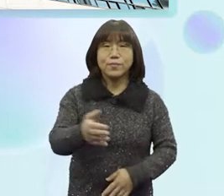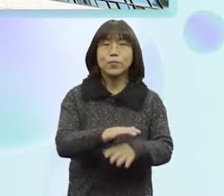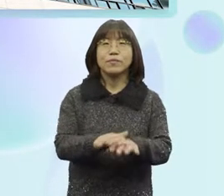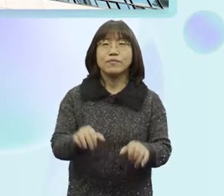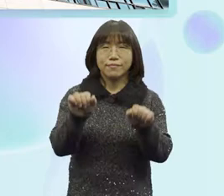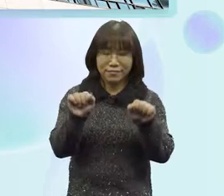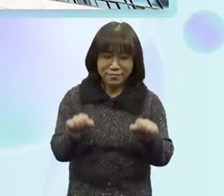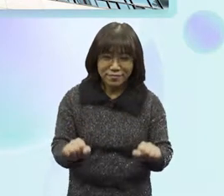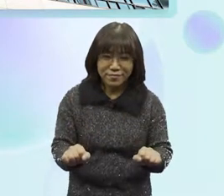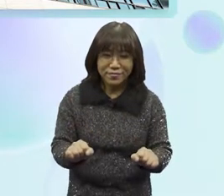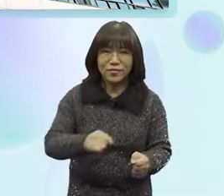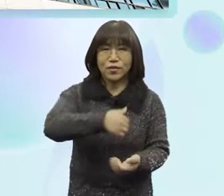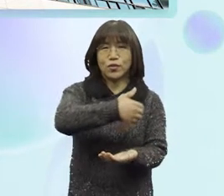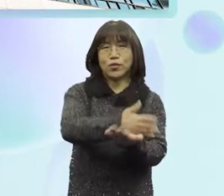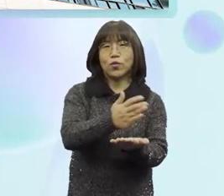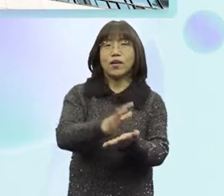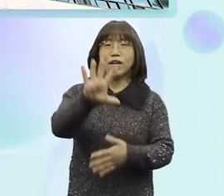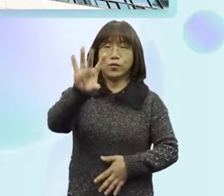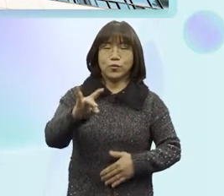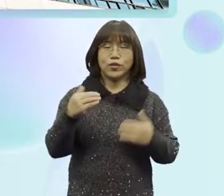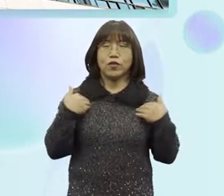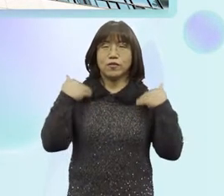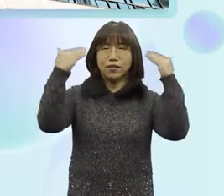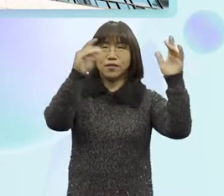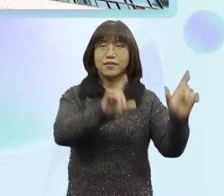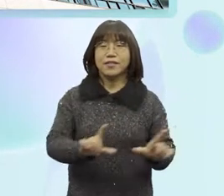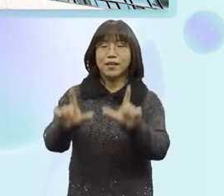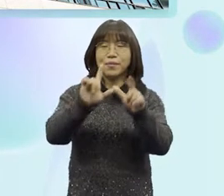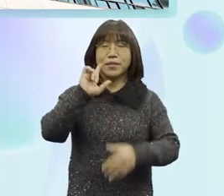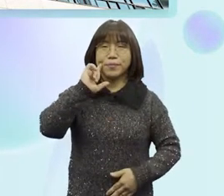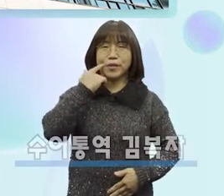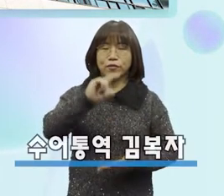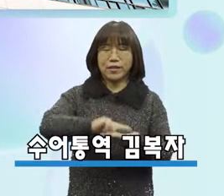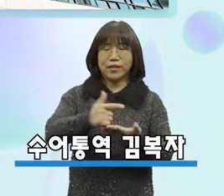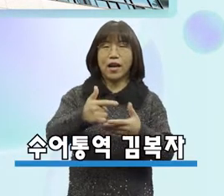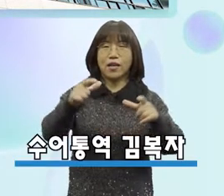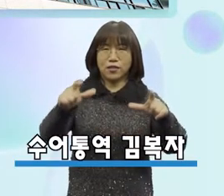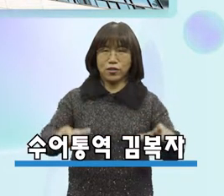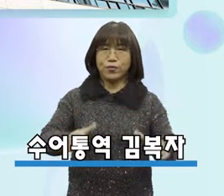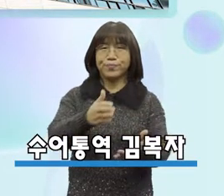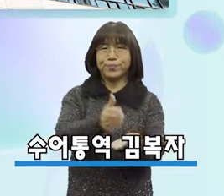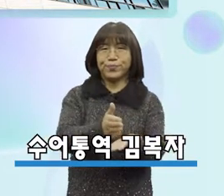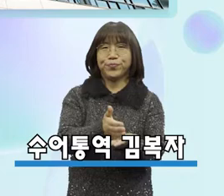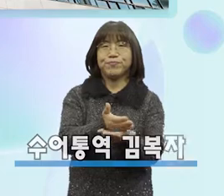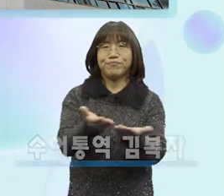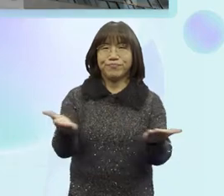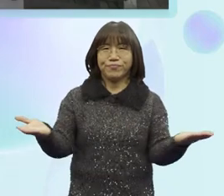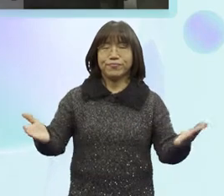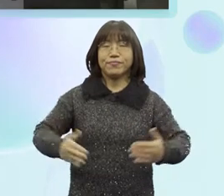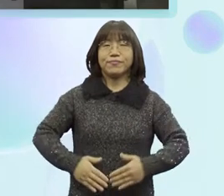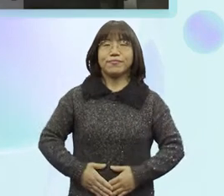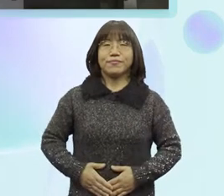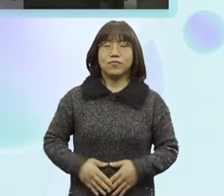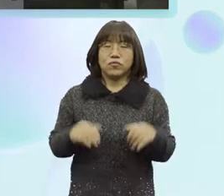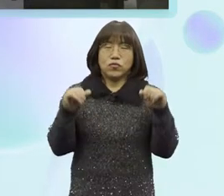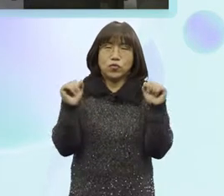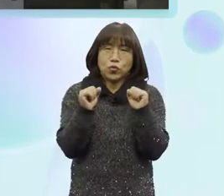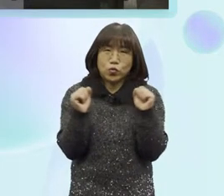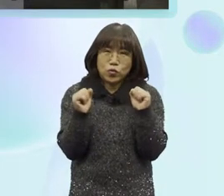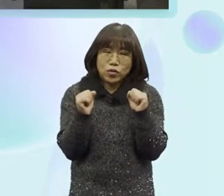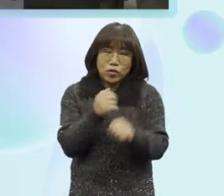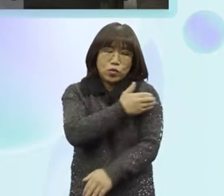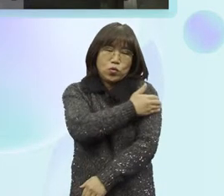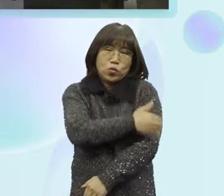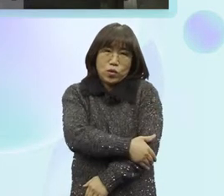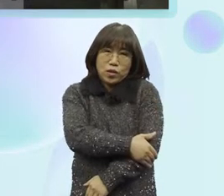구민 여러분 안녕하십니까? 조화로운 성장, 삶이 아름다운 강서, 아이강서TV 김민주입니다. 추운 겨울